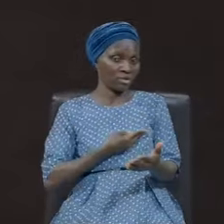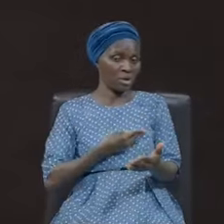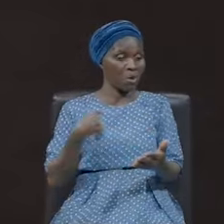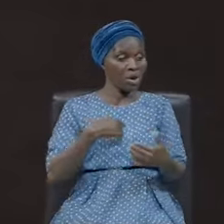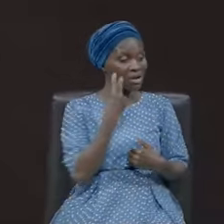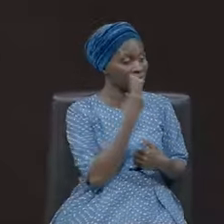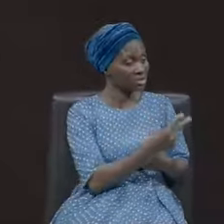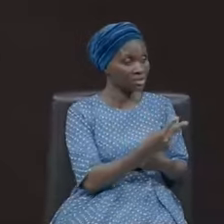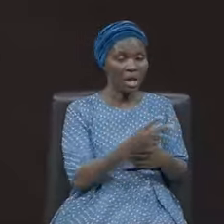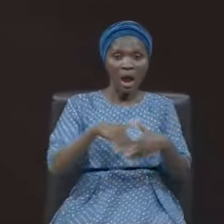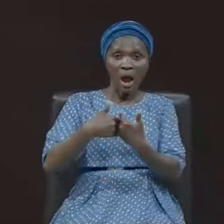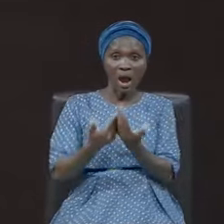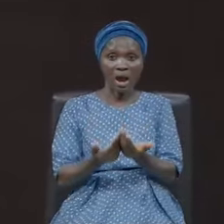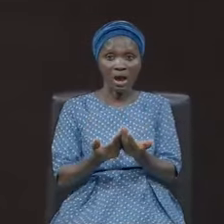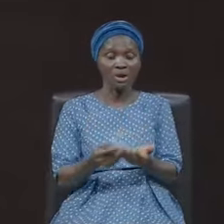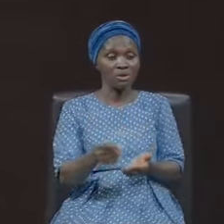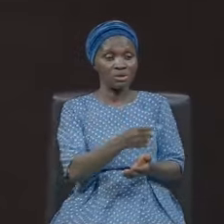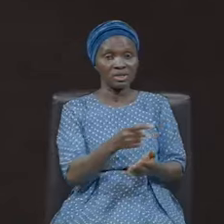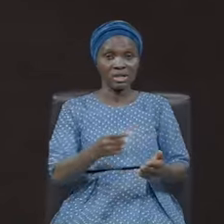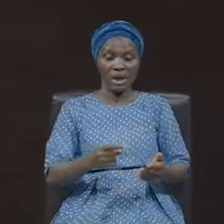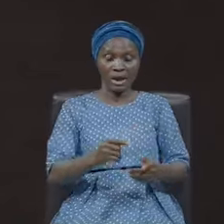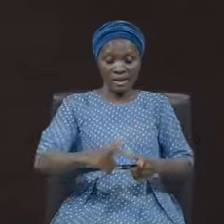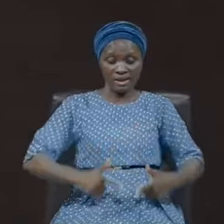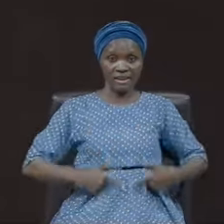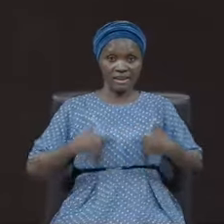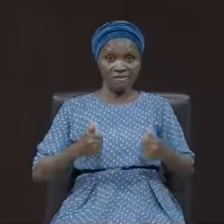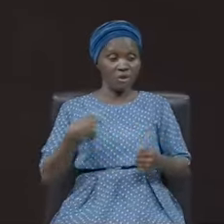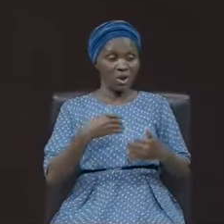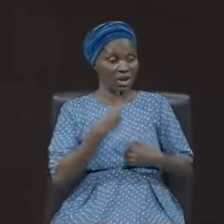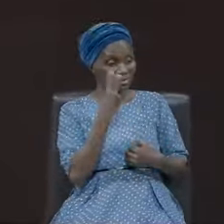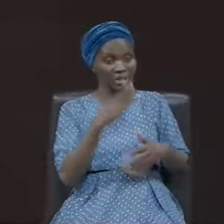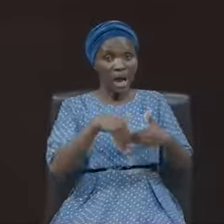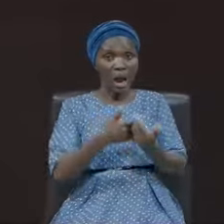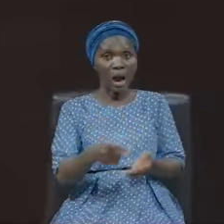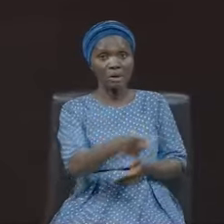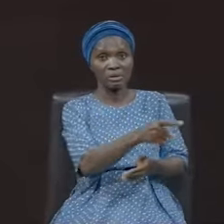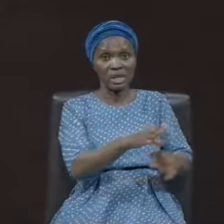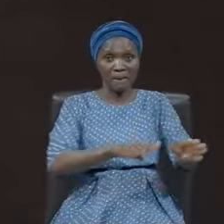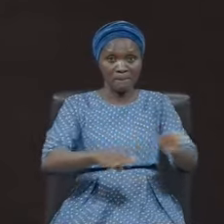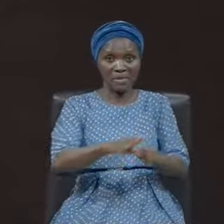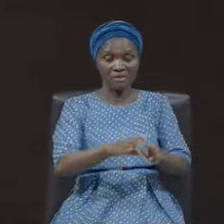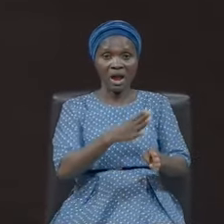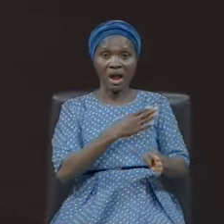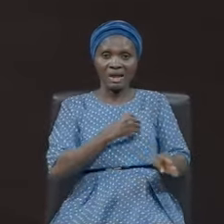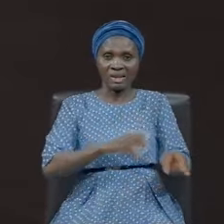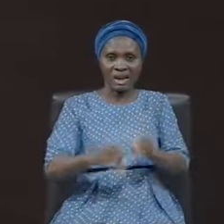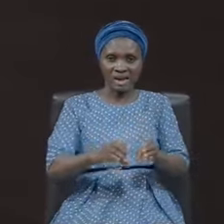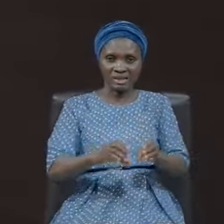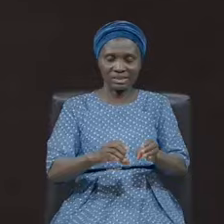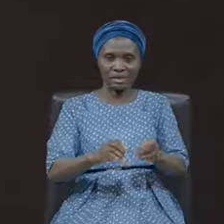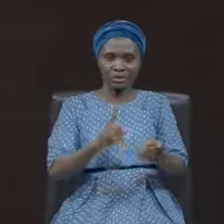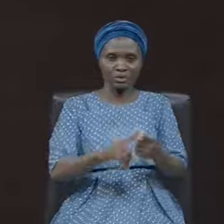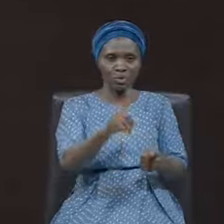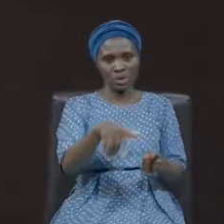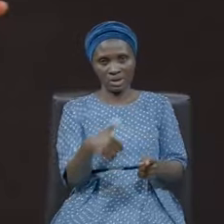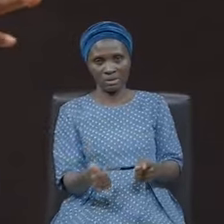vu comment ils ont vécu. On a vu leur comportement vis-à-vis de l'un